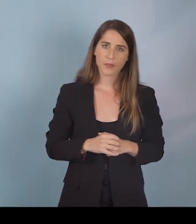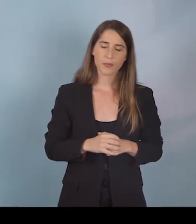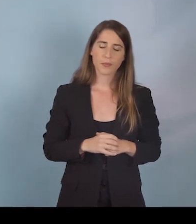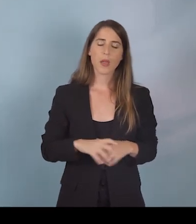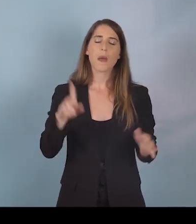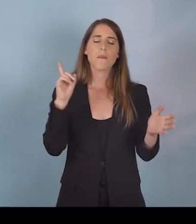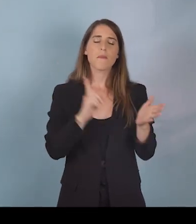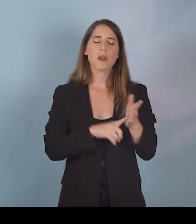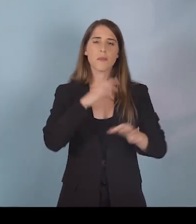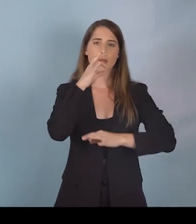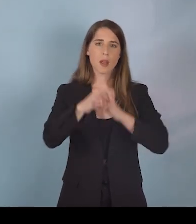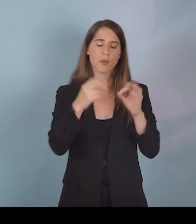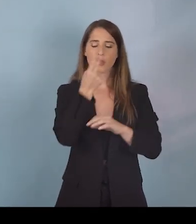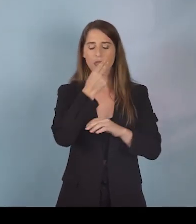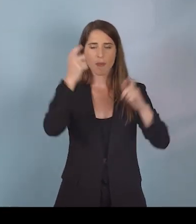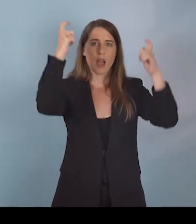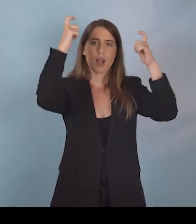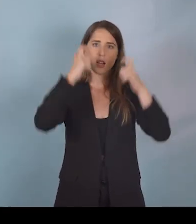Πρέπει να πούμε ότι τα θέματα